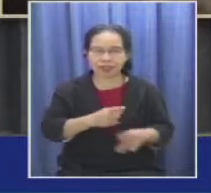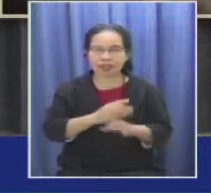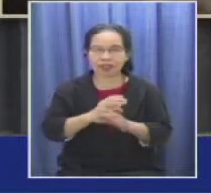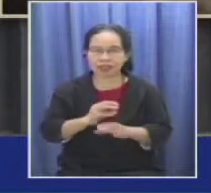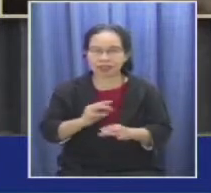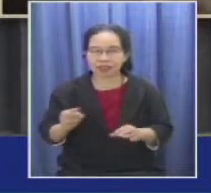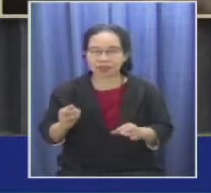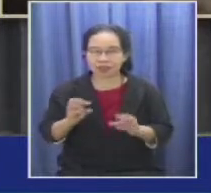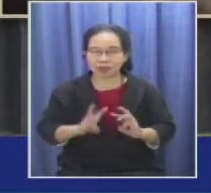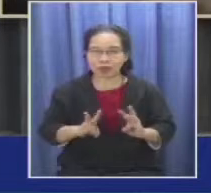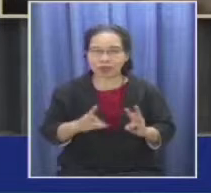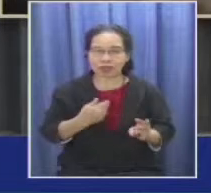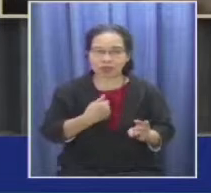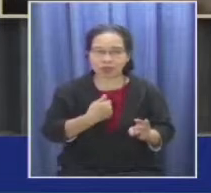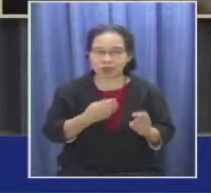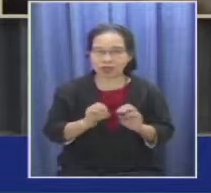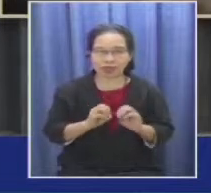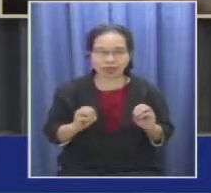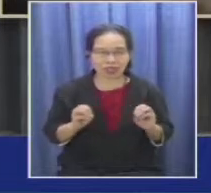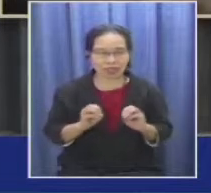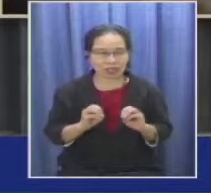wa ma yɛn da foforo